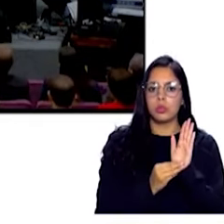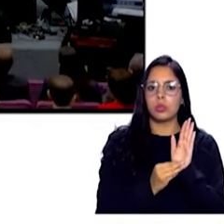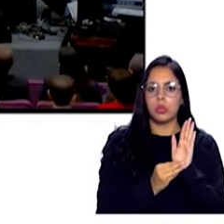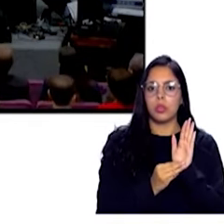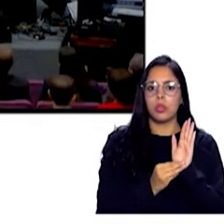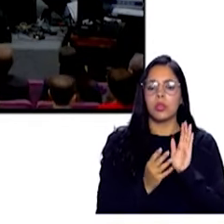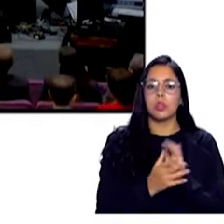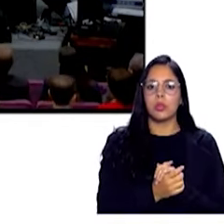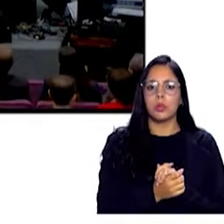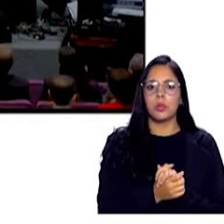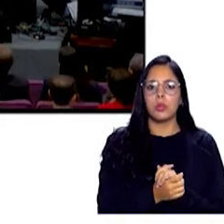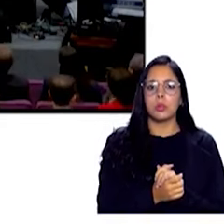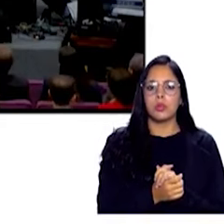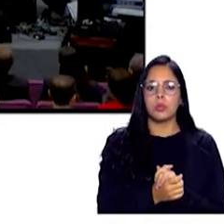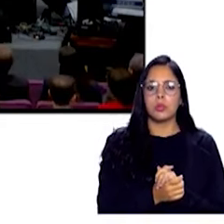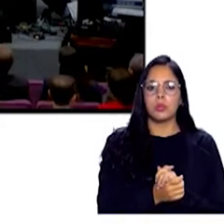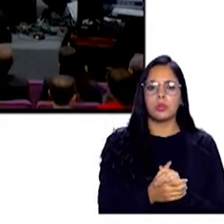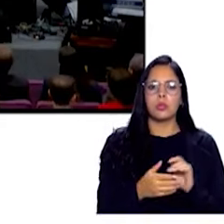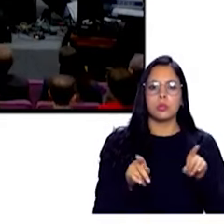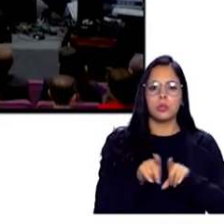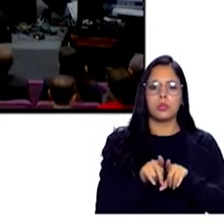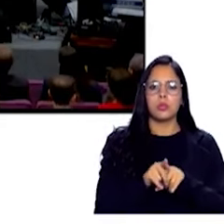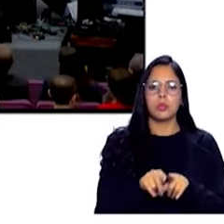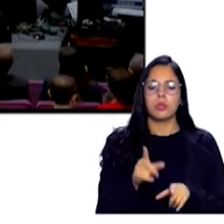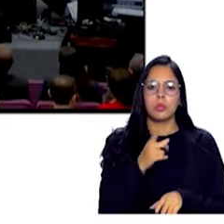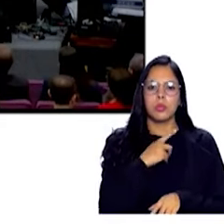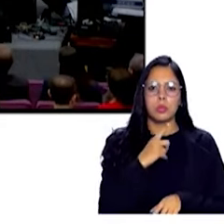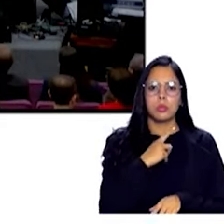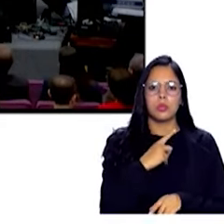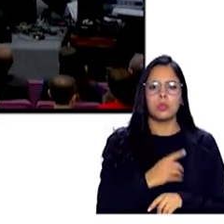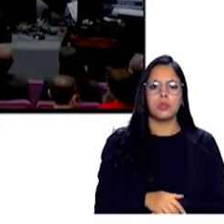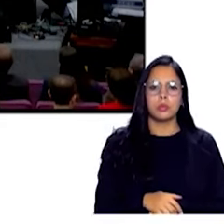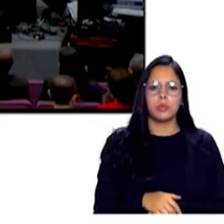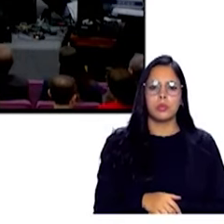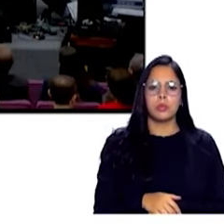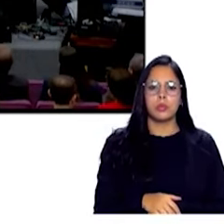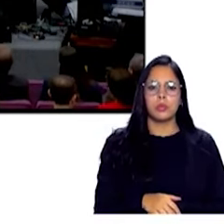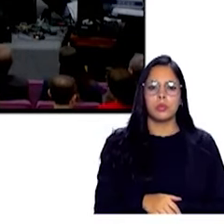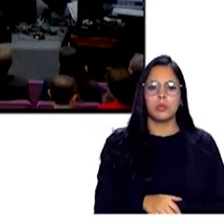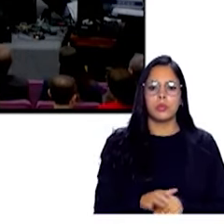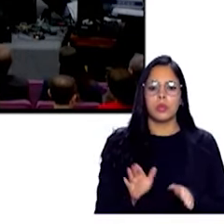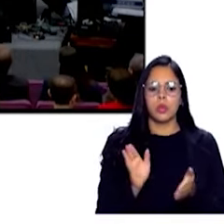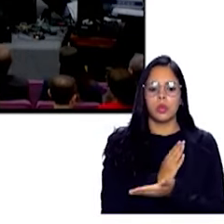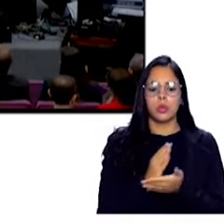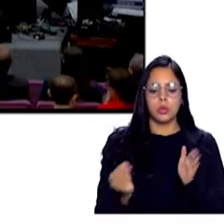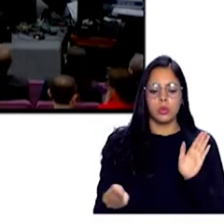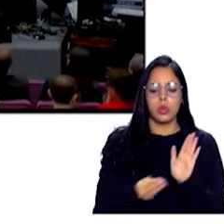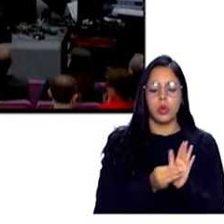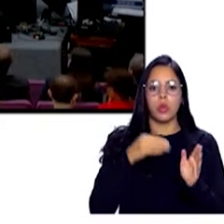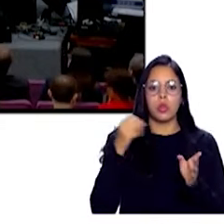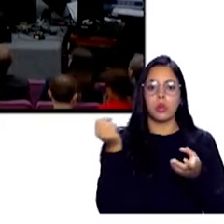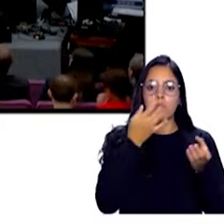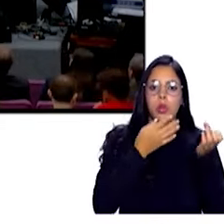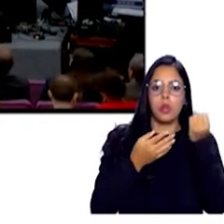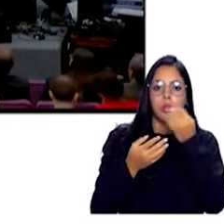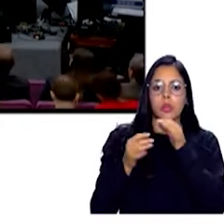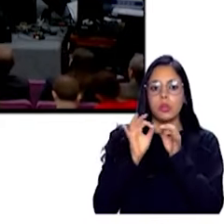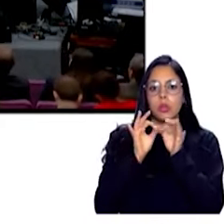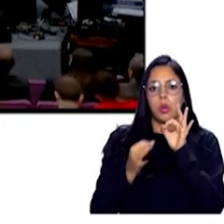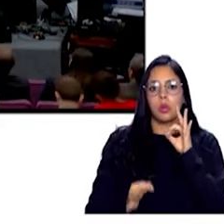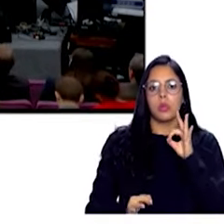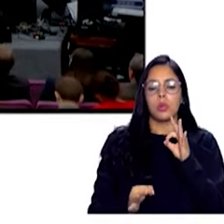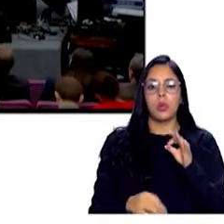che se si introduc cono norme lontane o sconosciute a quello che Il